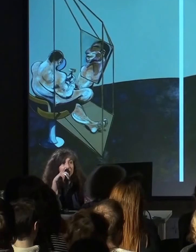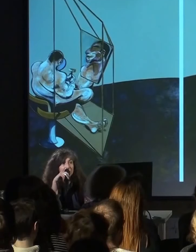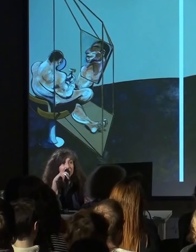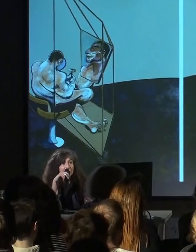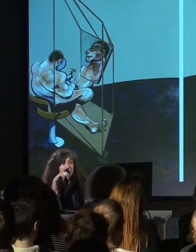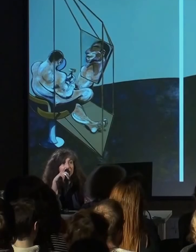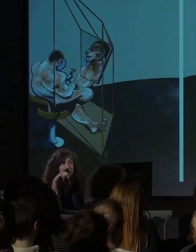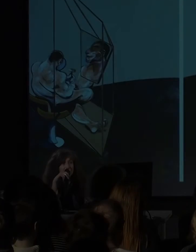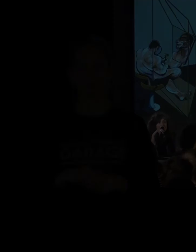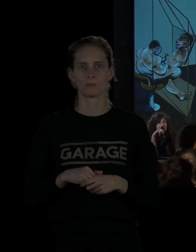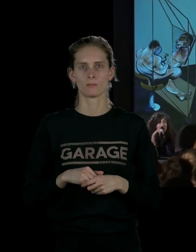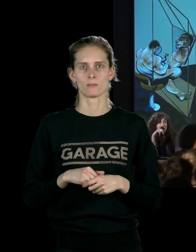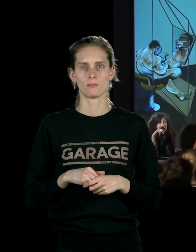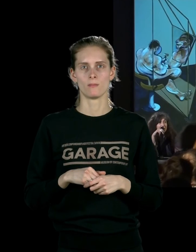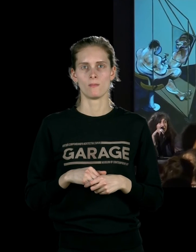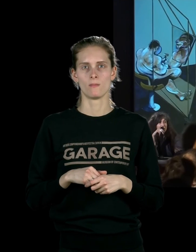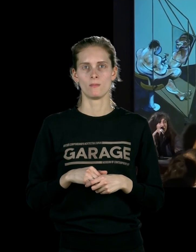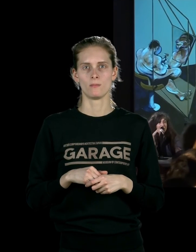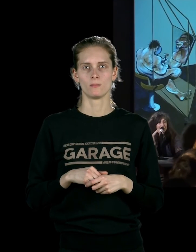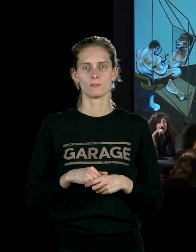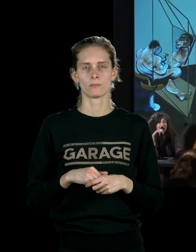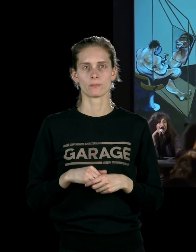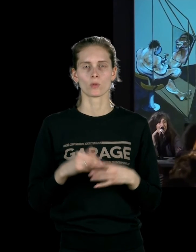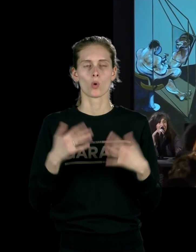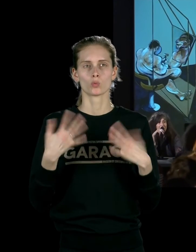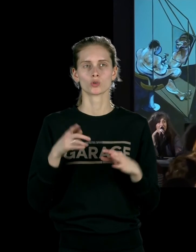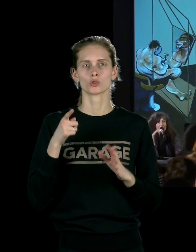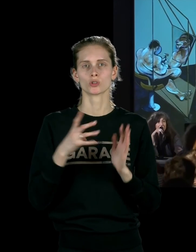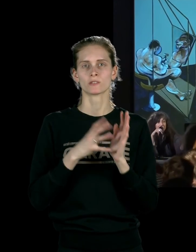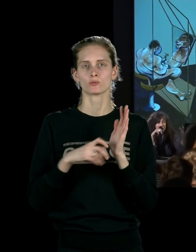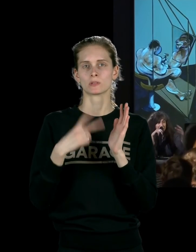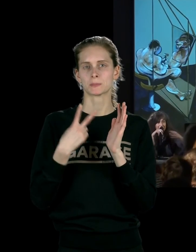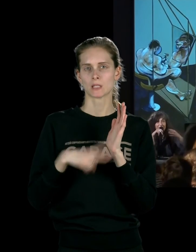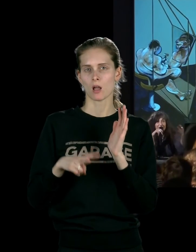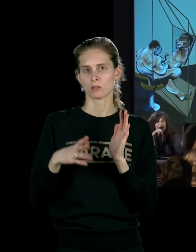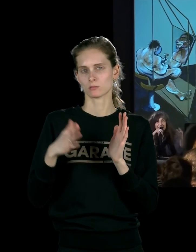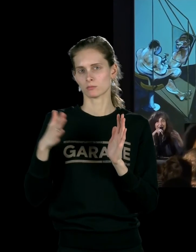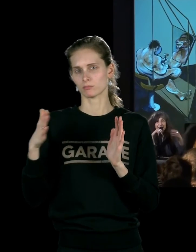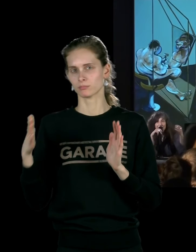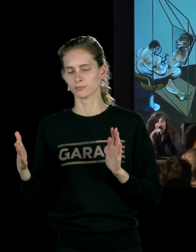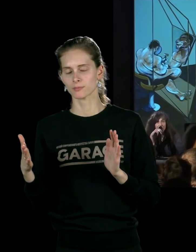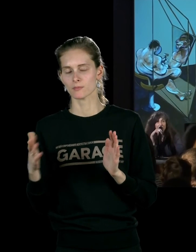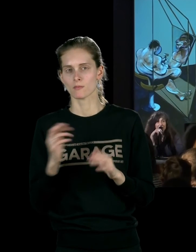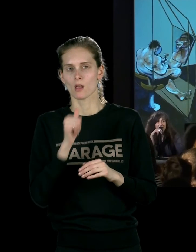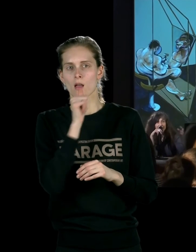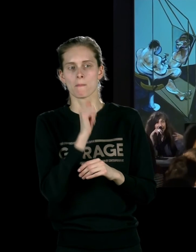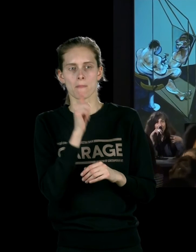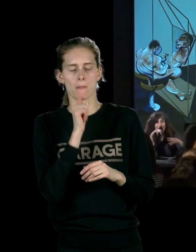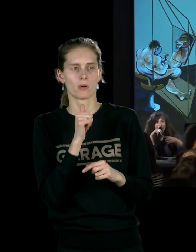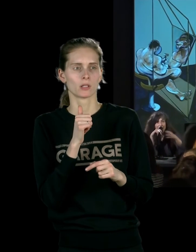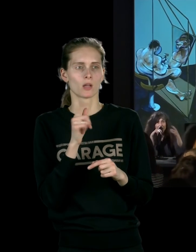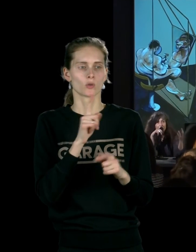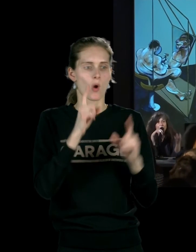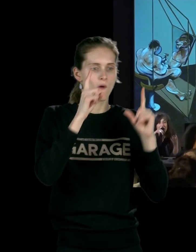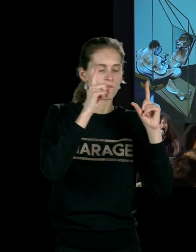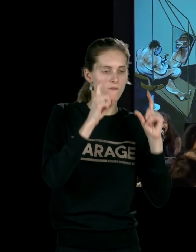вправо. Уже 70-е годы это постоянная попытка разойтись и совпасть или не